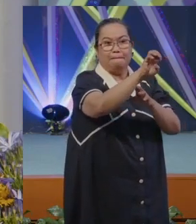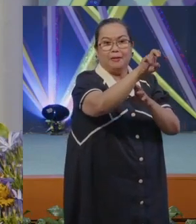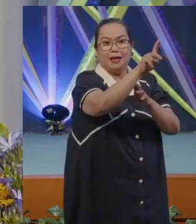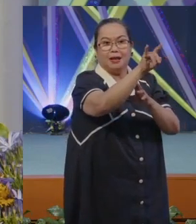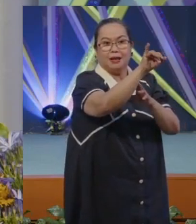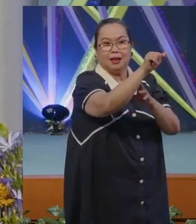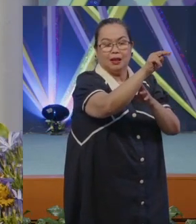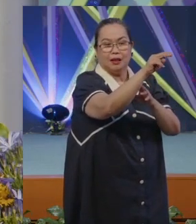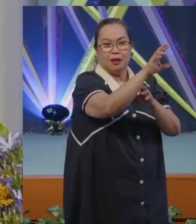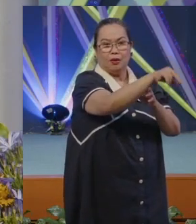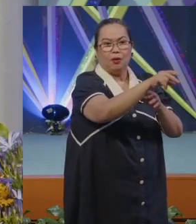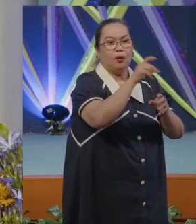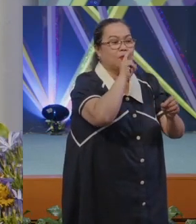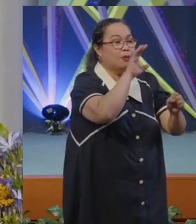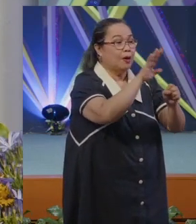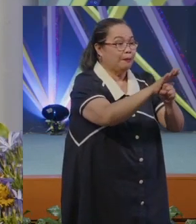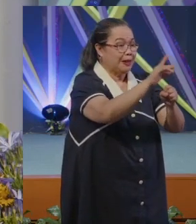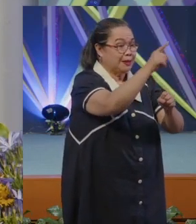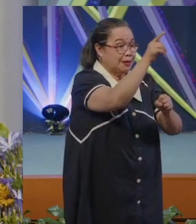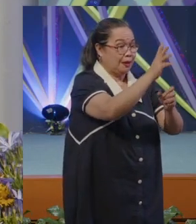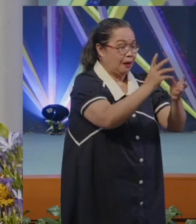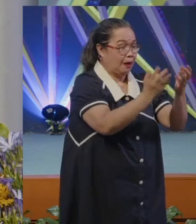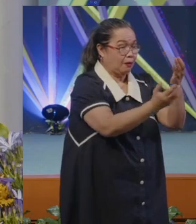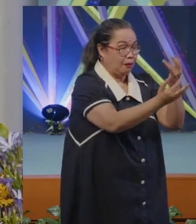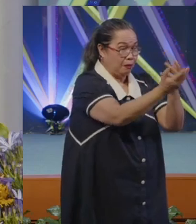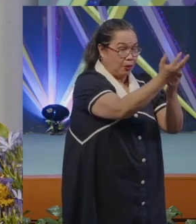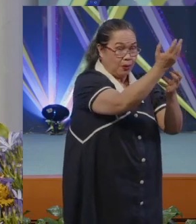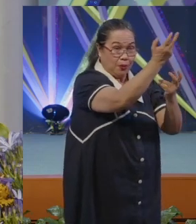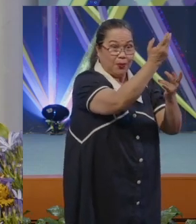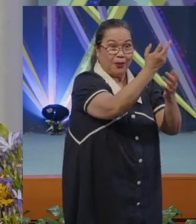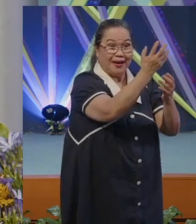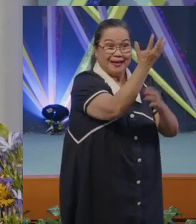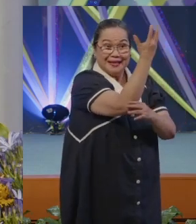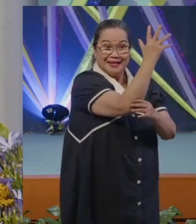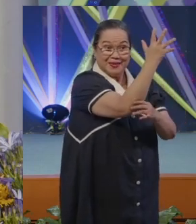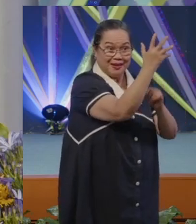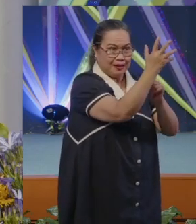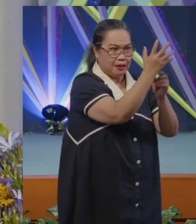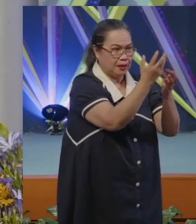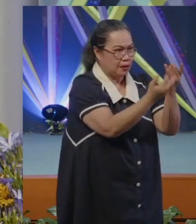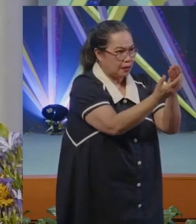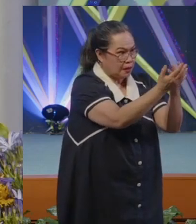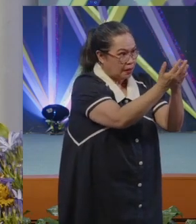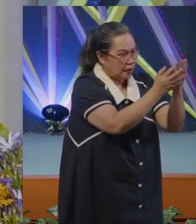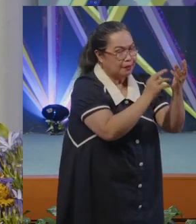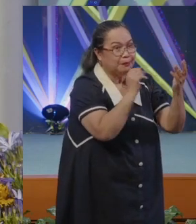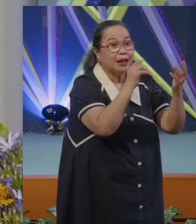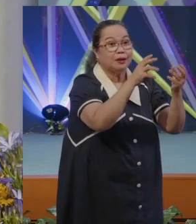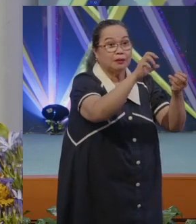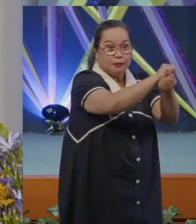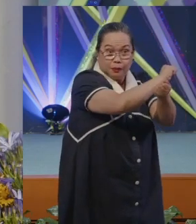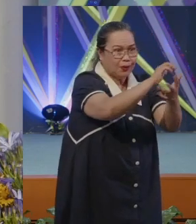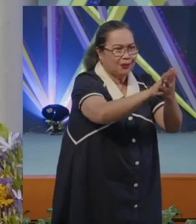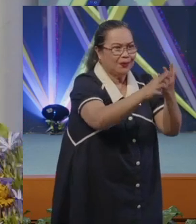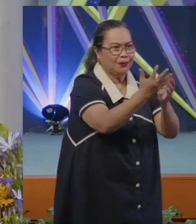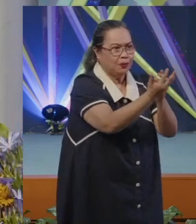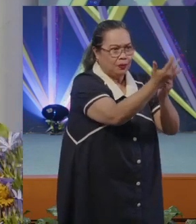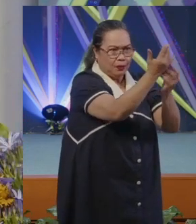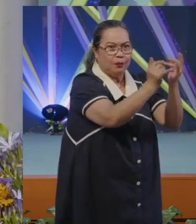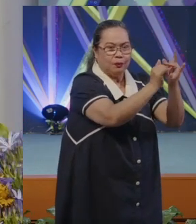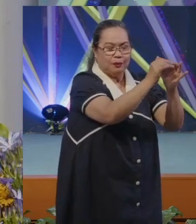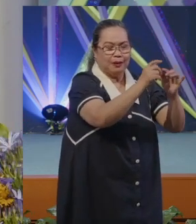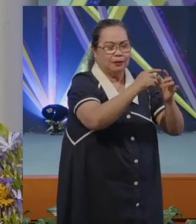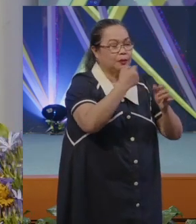isang burning bush. Nangusap ang Diyos sa kanya, sabi sa kanya ng ating Panginoon, Come, I will send you to